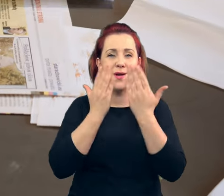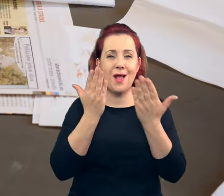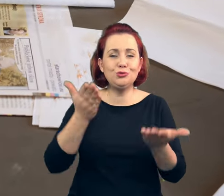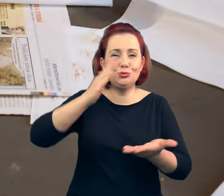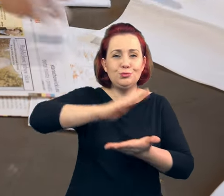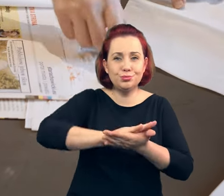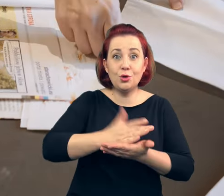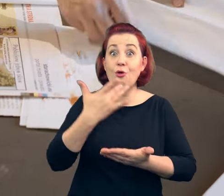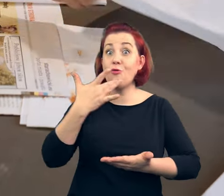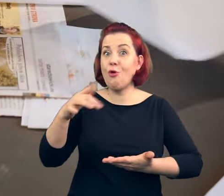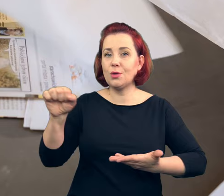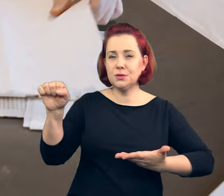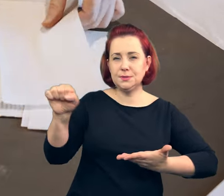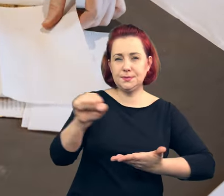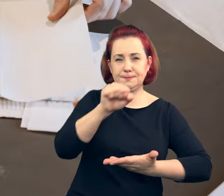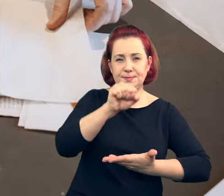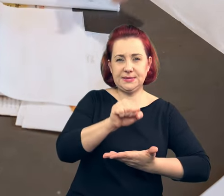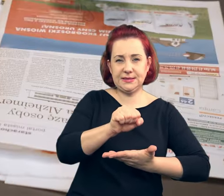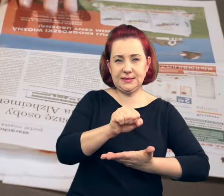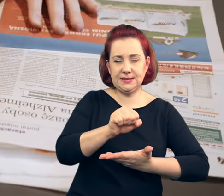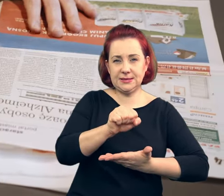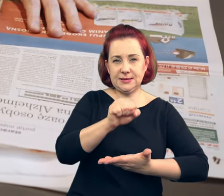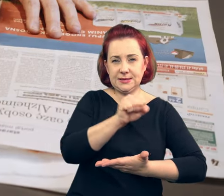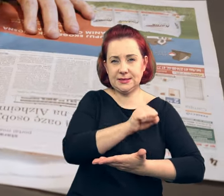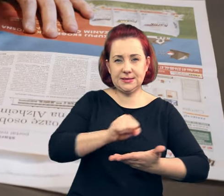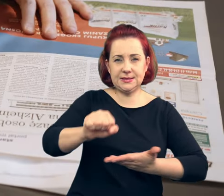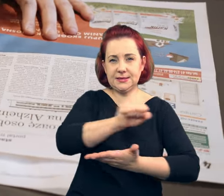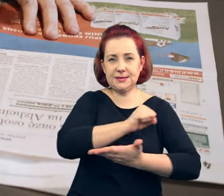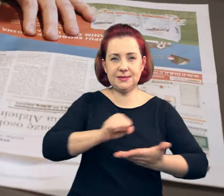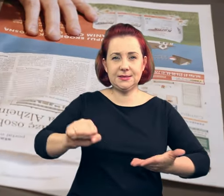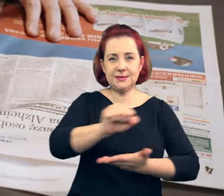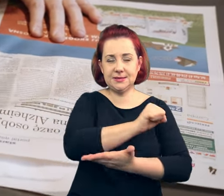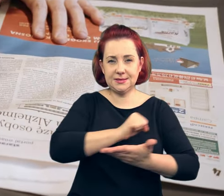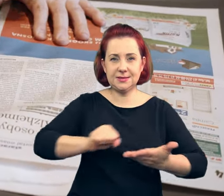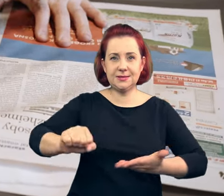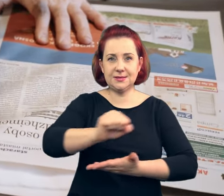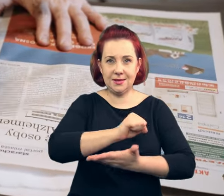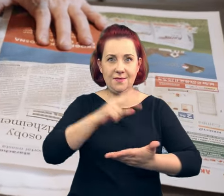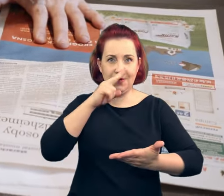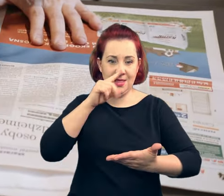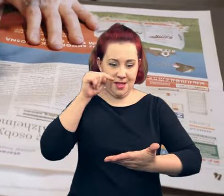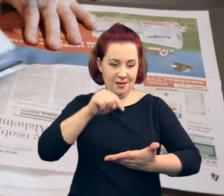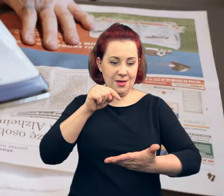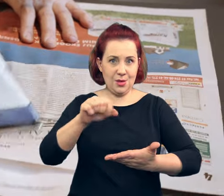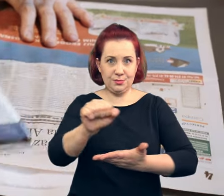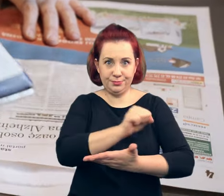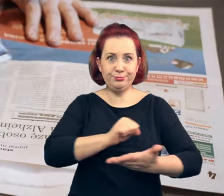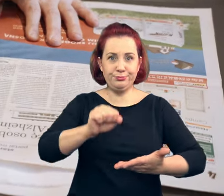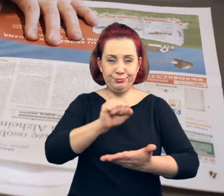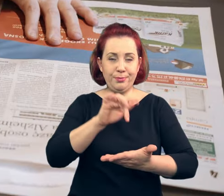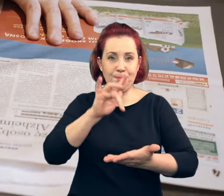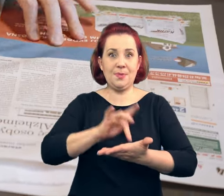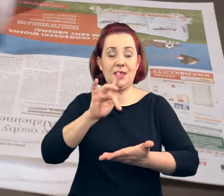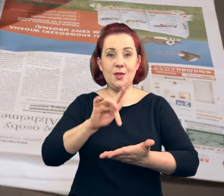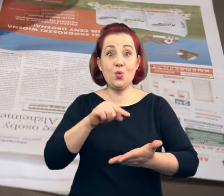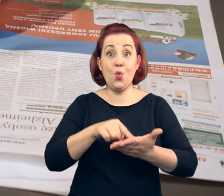papierowy ręcznik. Gorącym żelazkiem przyciskamy nasz projekt i widzimy, jak już